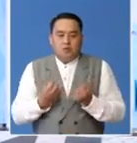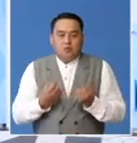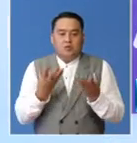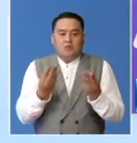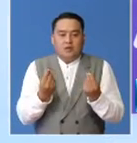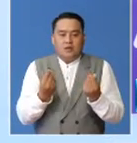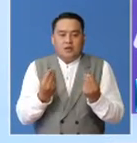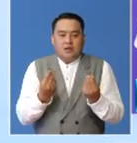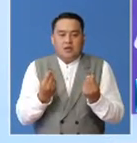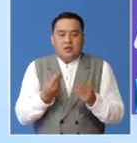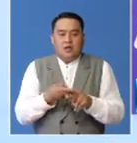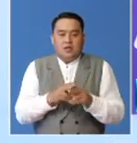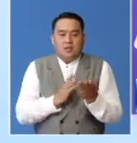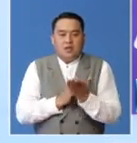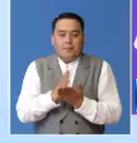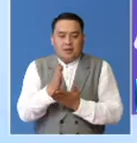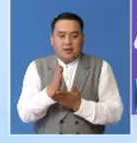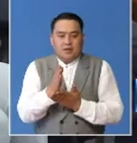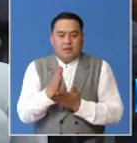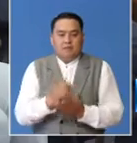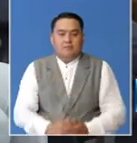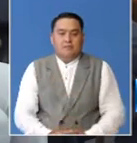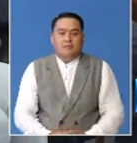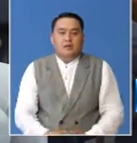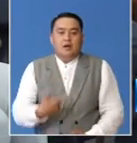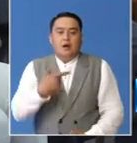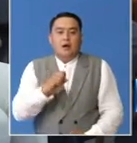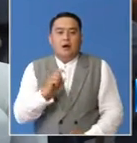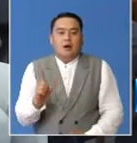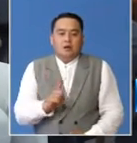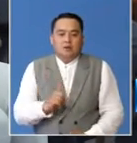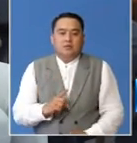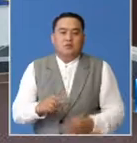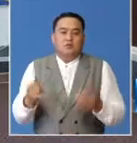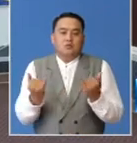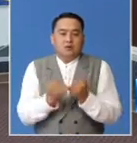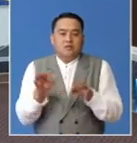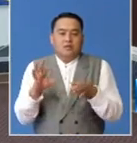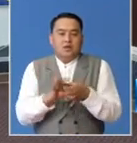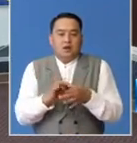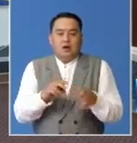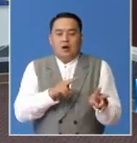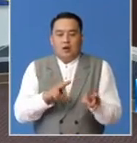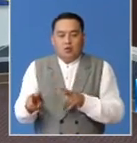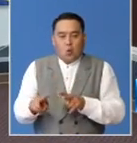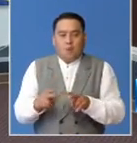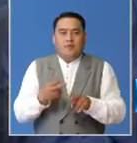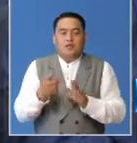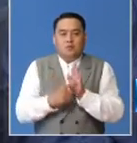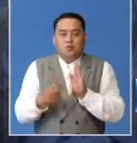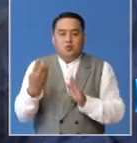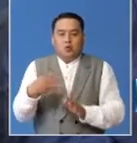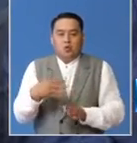суммы. И, собственно, на это и направлена была инициатива ГСР. Газификация региона также на особом контроле. Из более чем